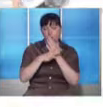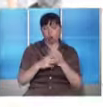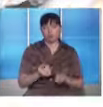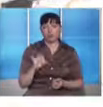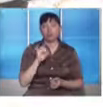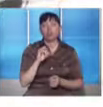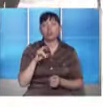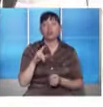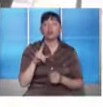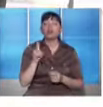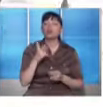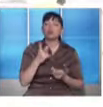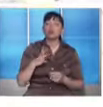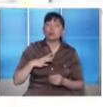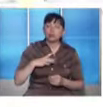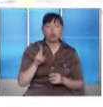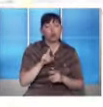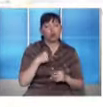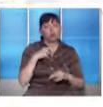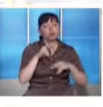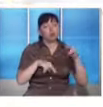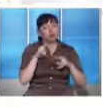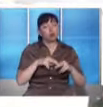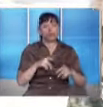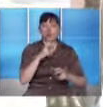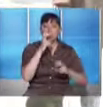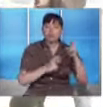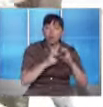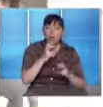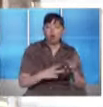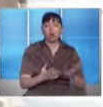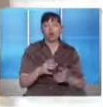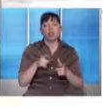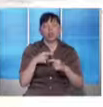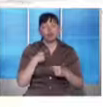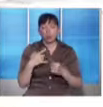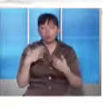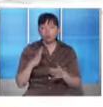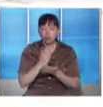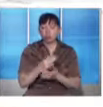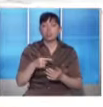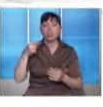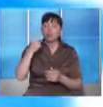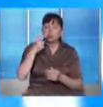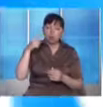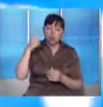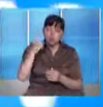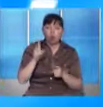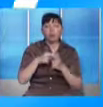știri precum că a mai apărut o uzină de stat sau a mai apărut 100 sau 1000 de locuri de muncă în Republica